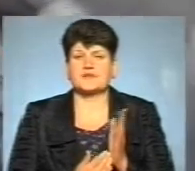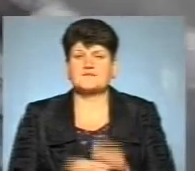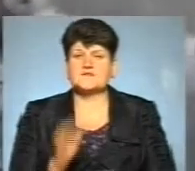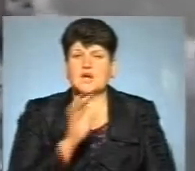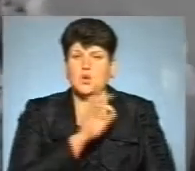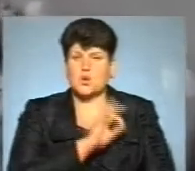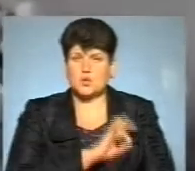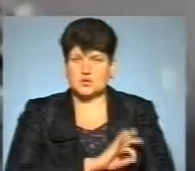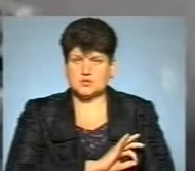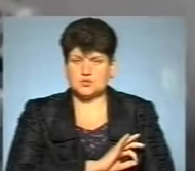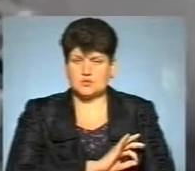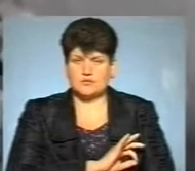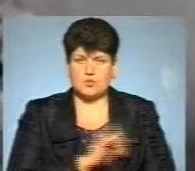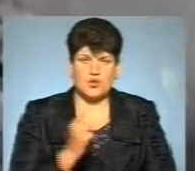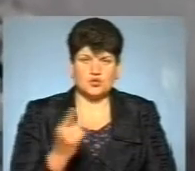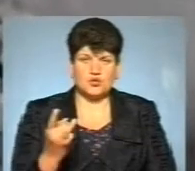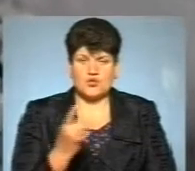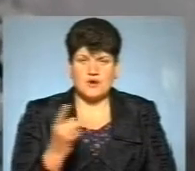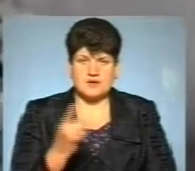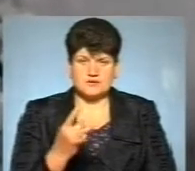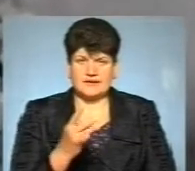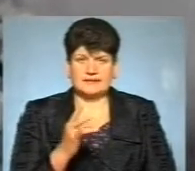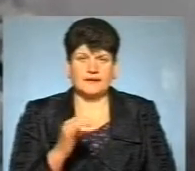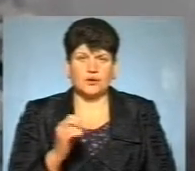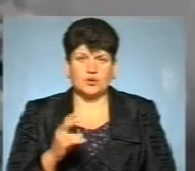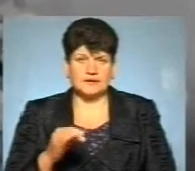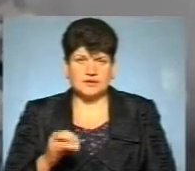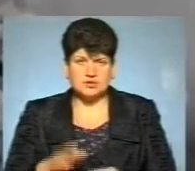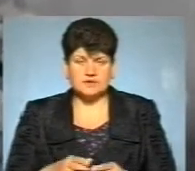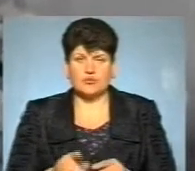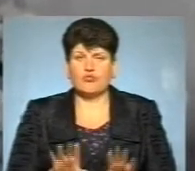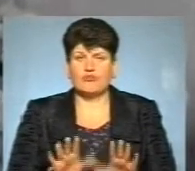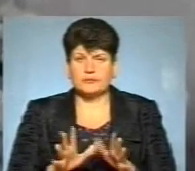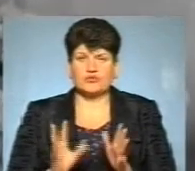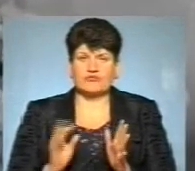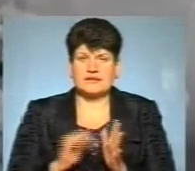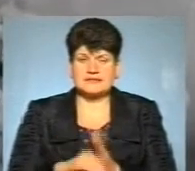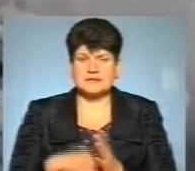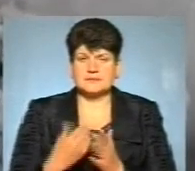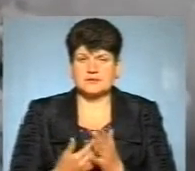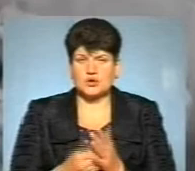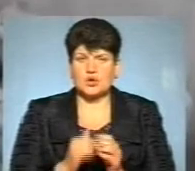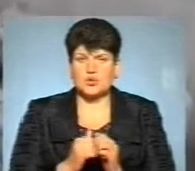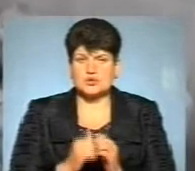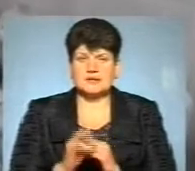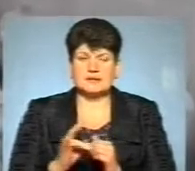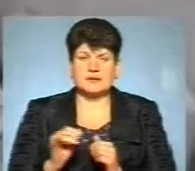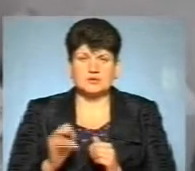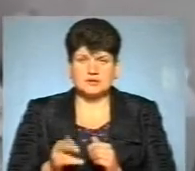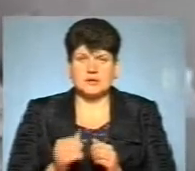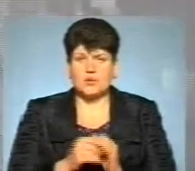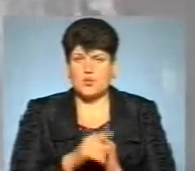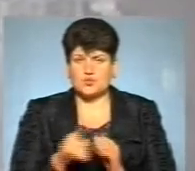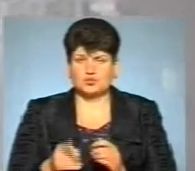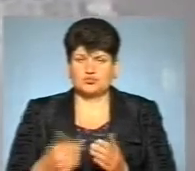Використовуємо одноразові наконечники, як у випадку внесення зразків, кожен наконечник для кожного зразка сироватки